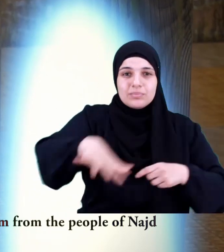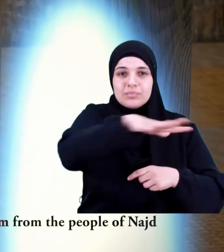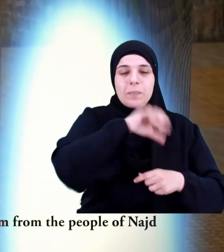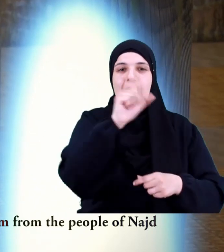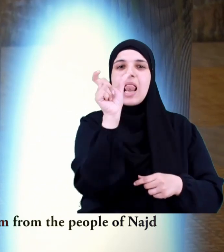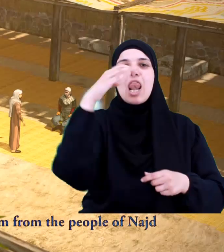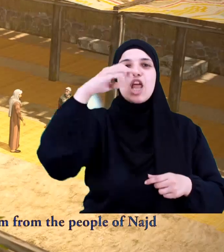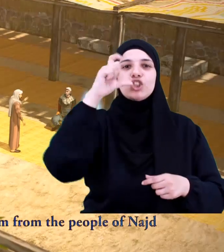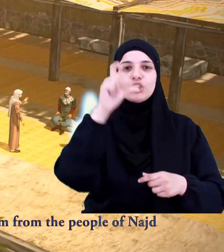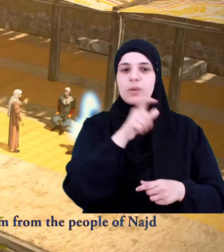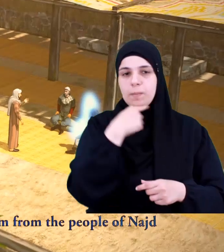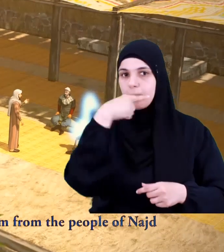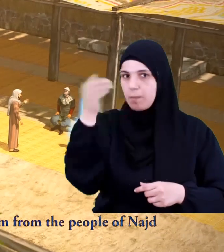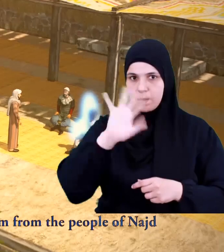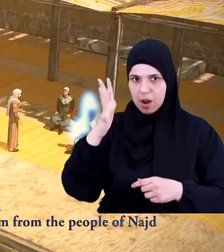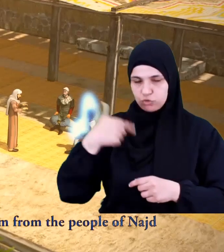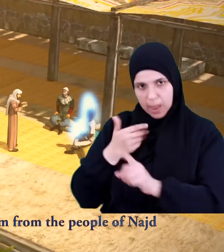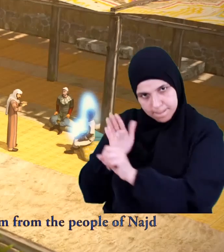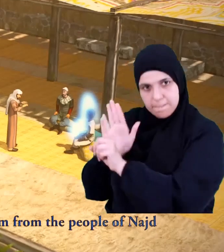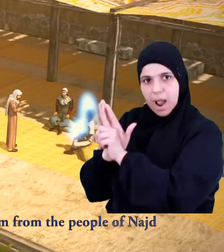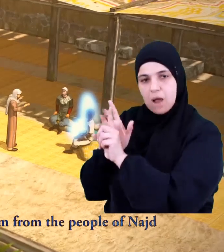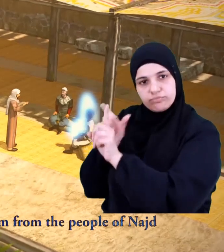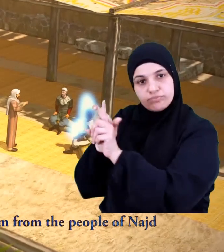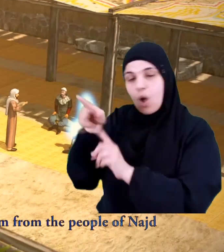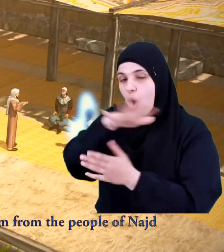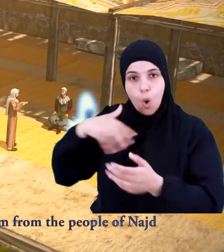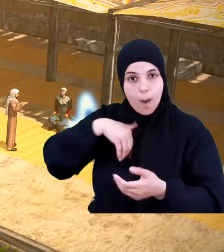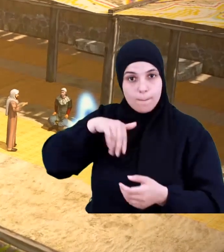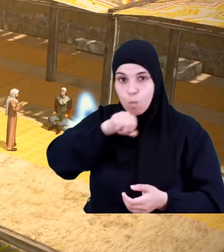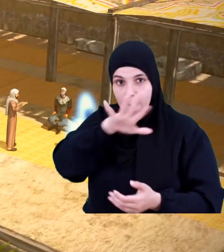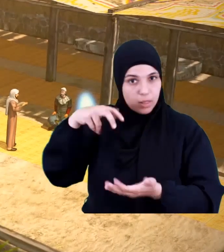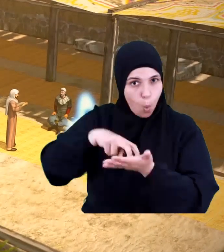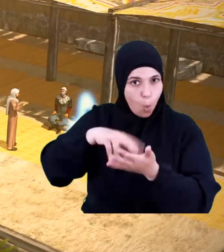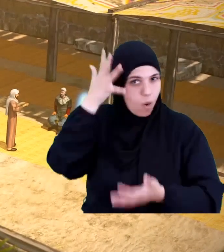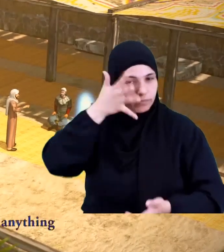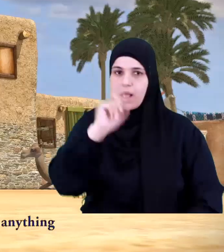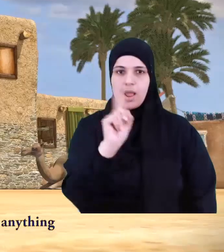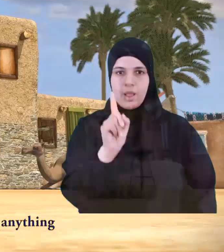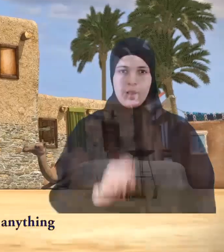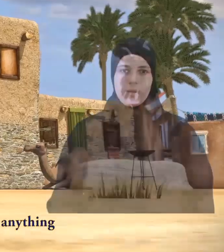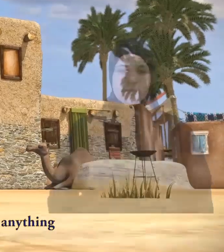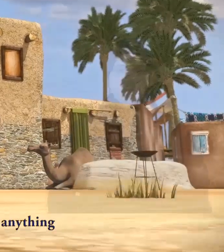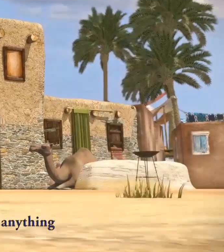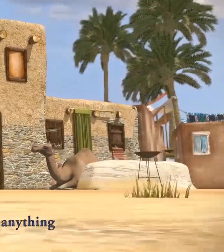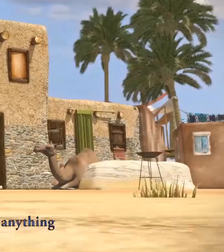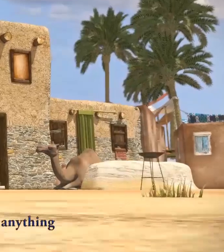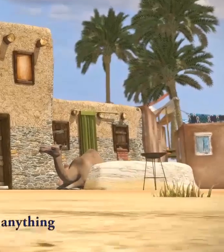أهل نجد. أنا لهم جار، فلا تخشى شيئا.